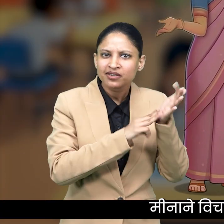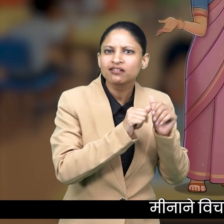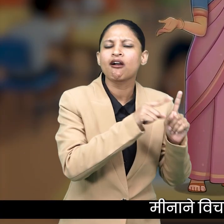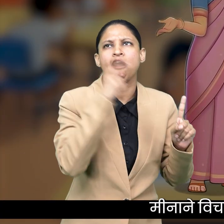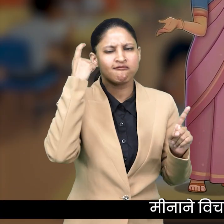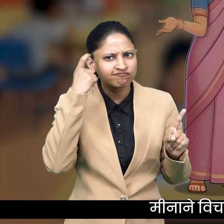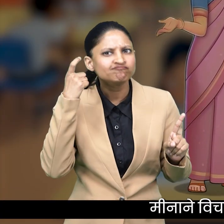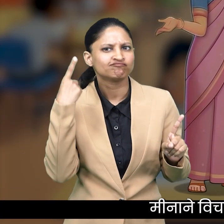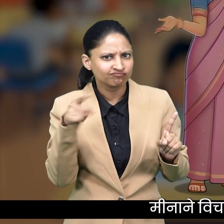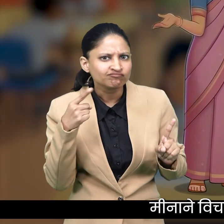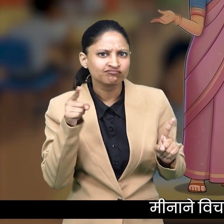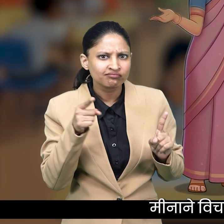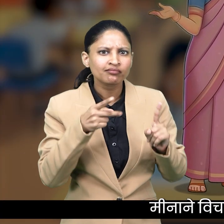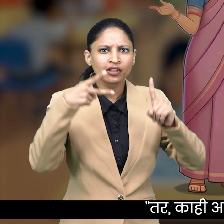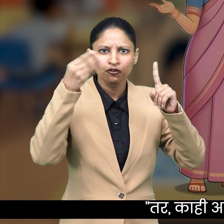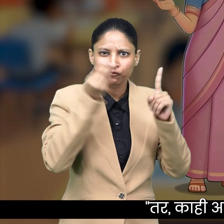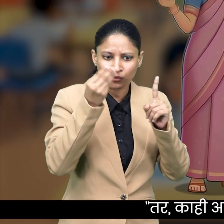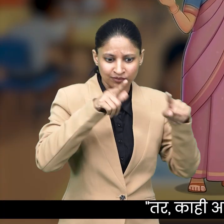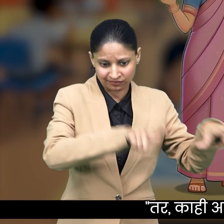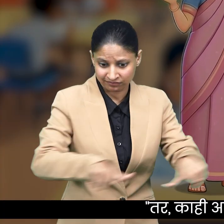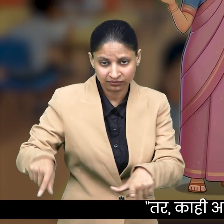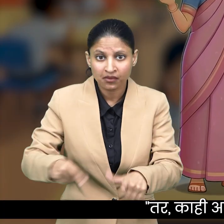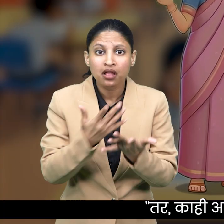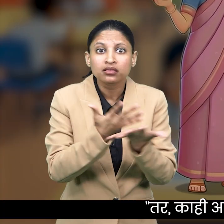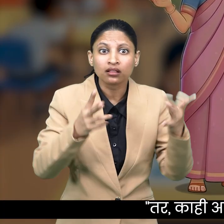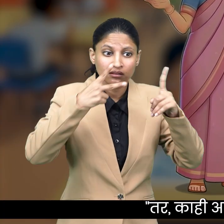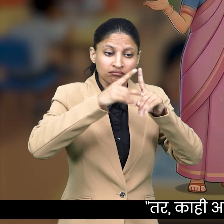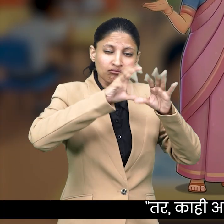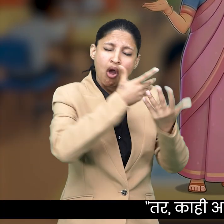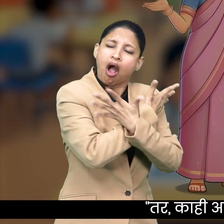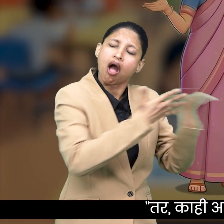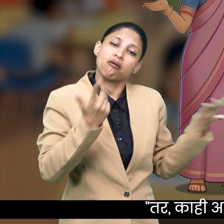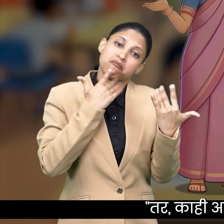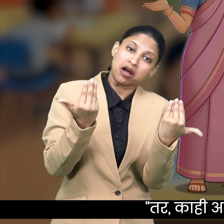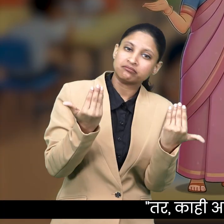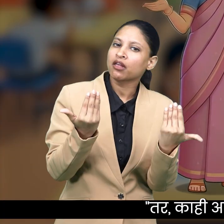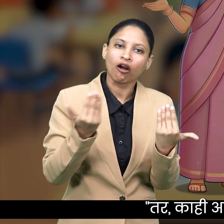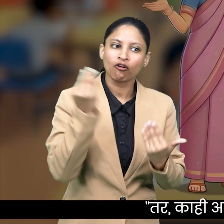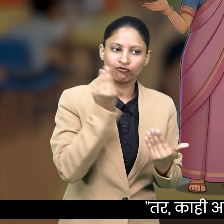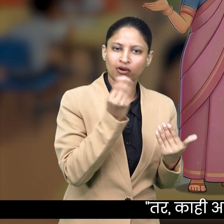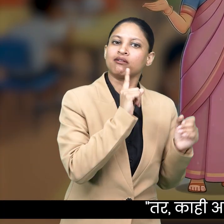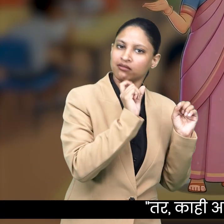मीनाने विचारपूर्वक मान हलवली आणि म्हणाली, तर काही आकार टाईल करतात तर काही नाहीत.